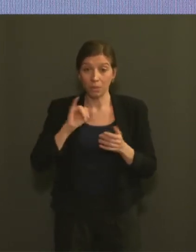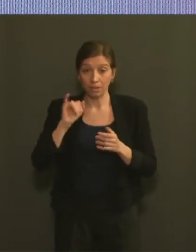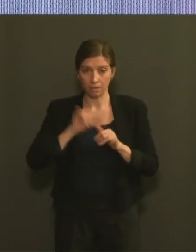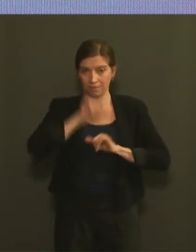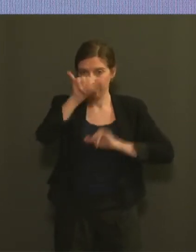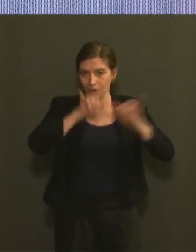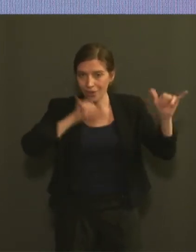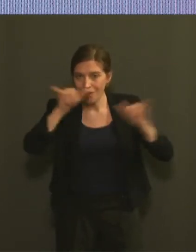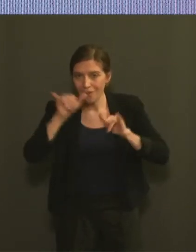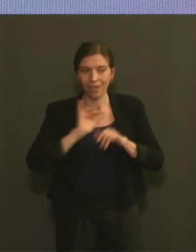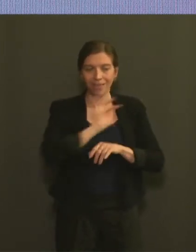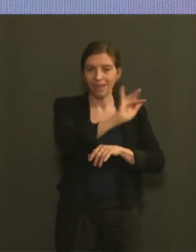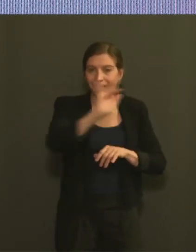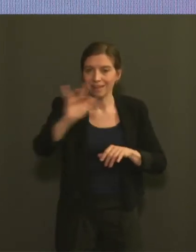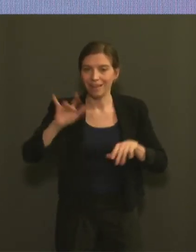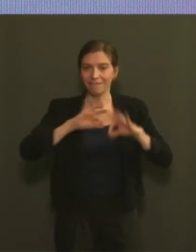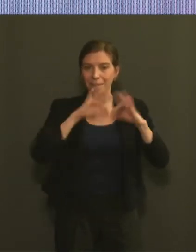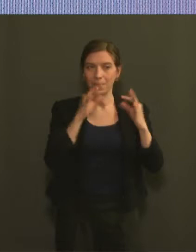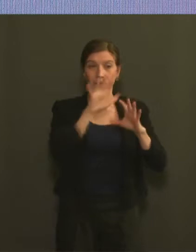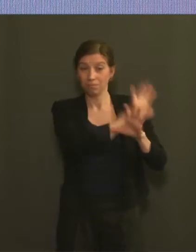brouillard de